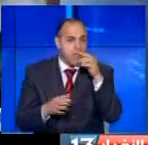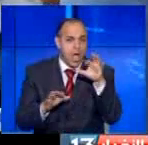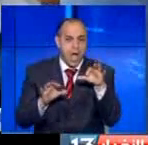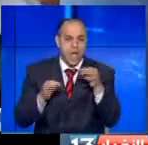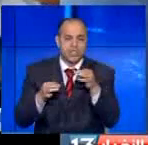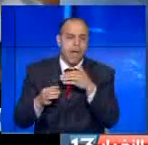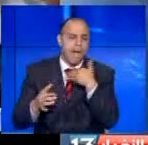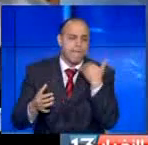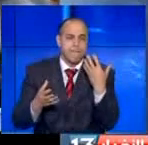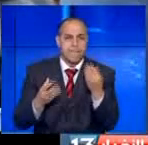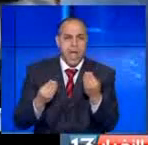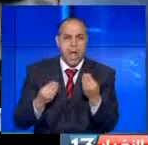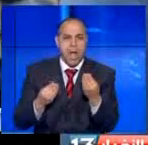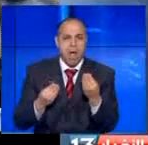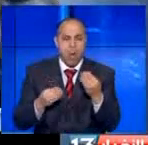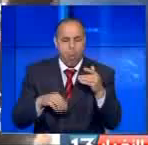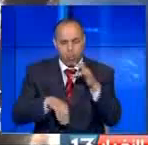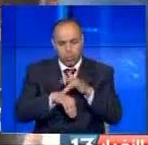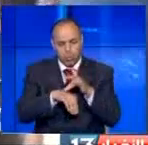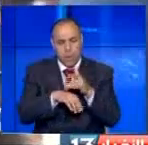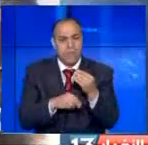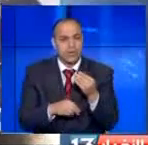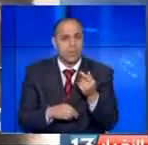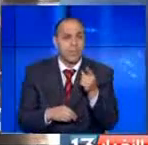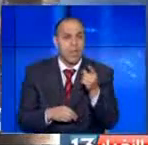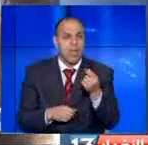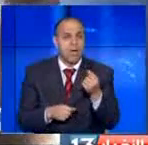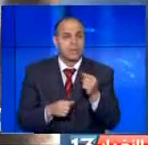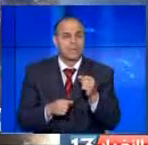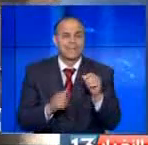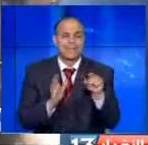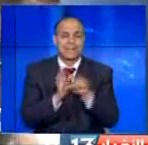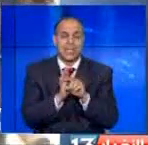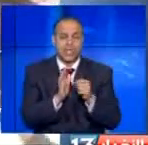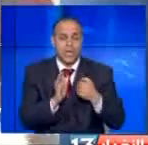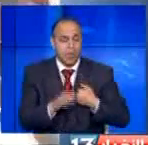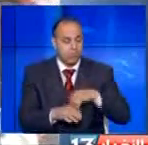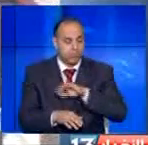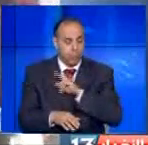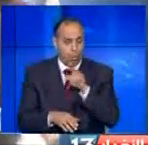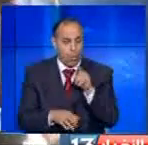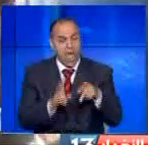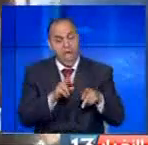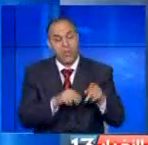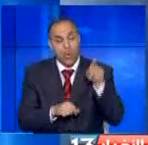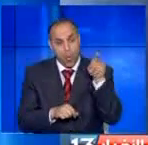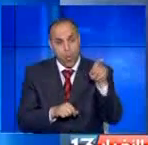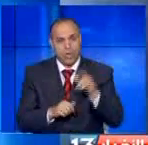عشرات الضحايا ومئات المصابين، وتبنى تنظيم داعش الإرهابي أغلبها.